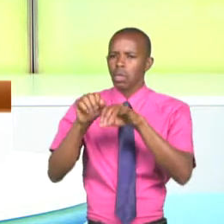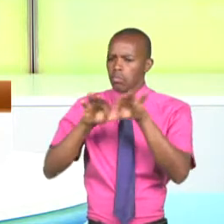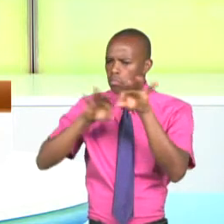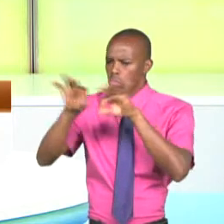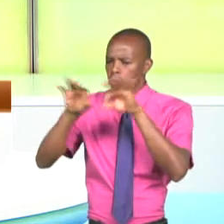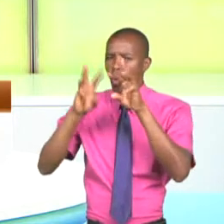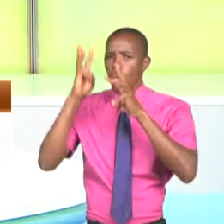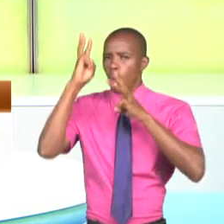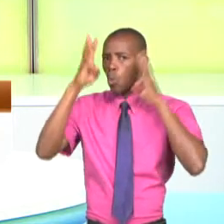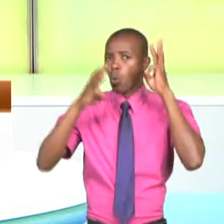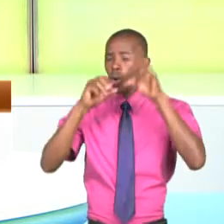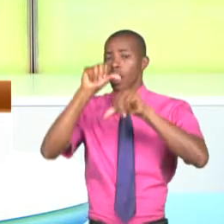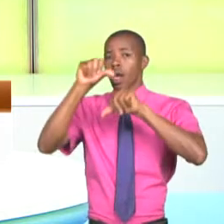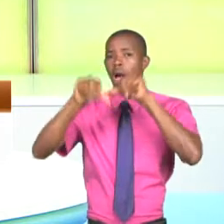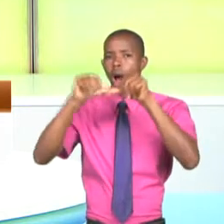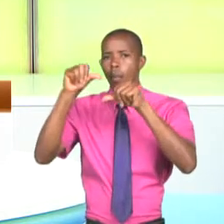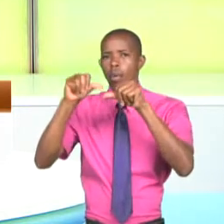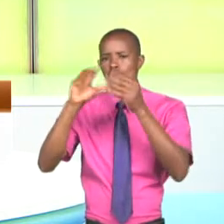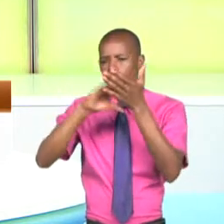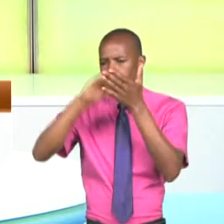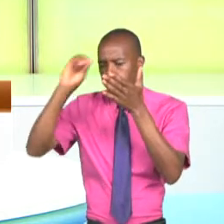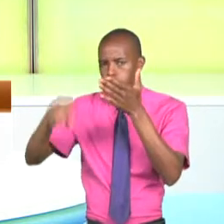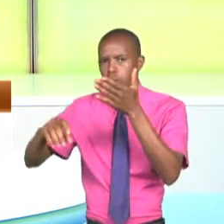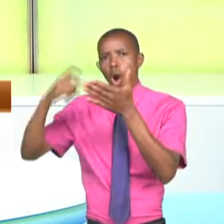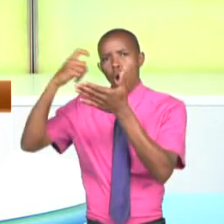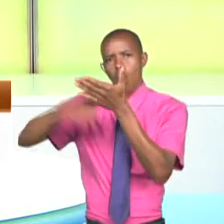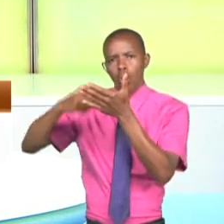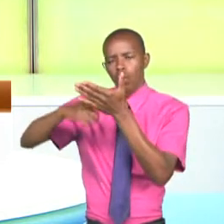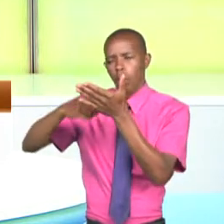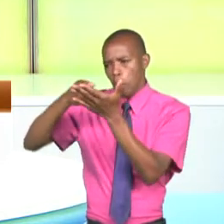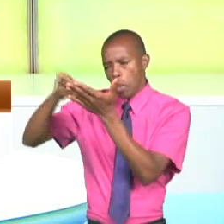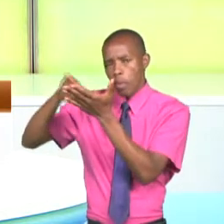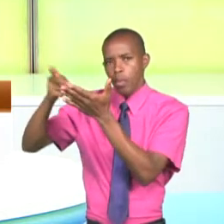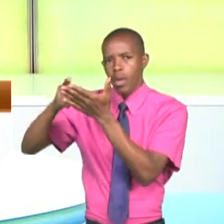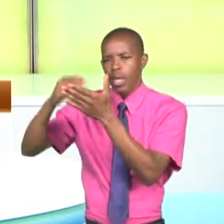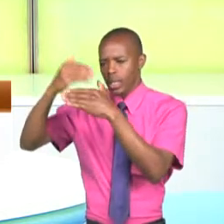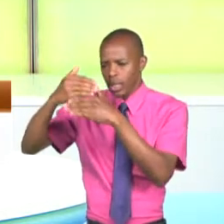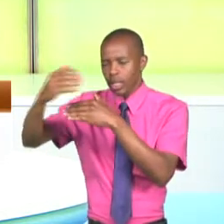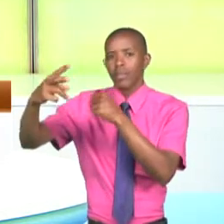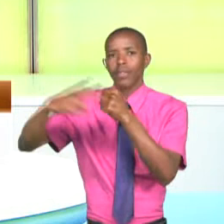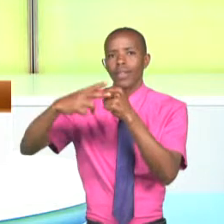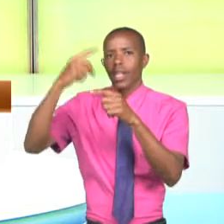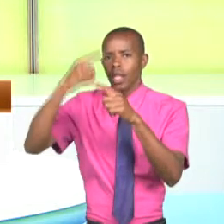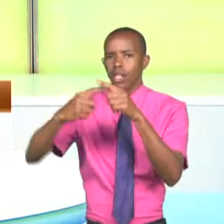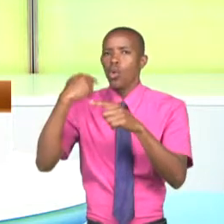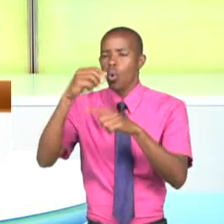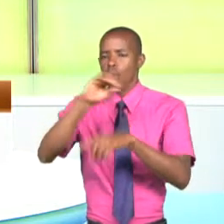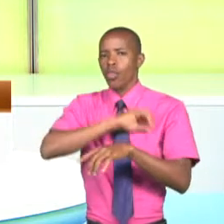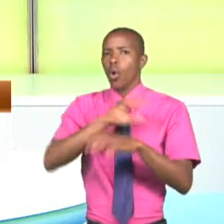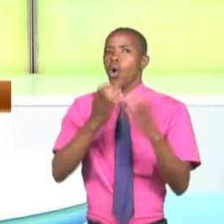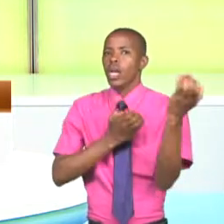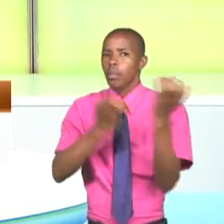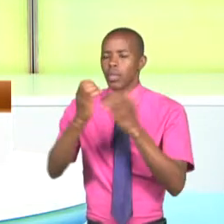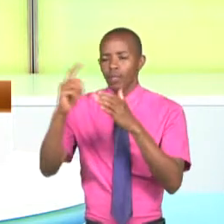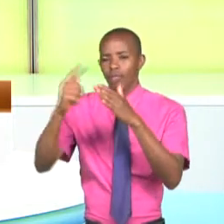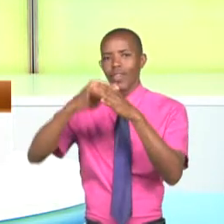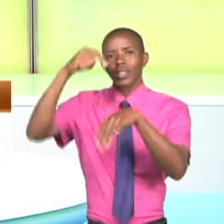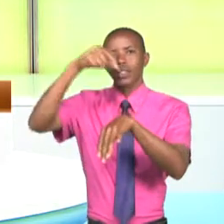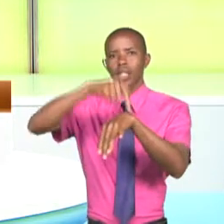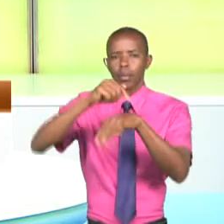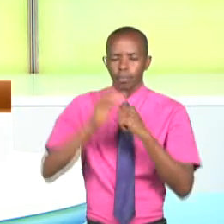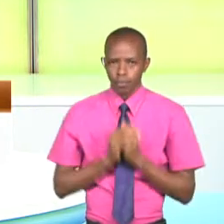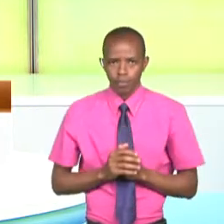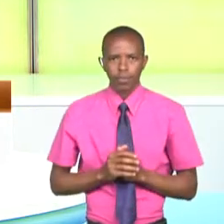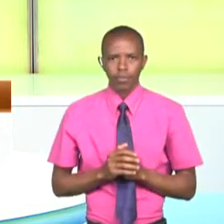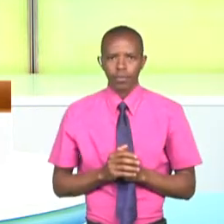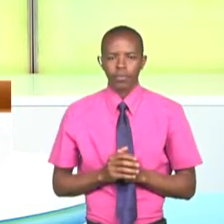wasiwasi wake kuhusiana na kuondolewa kwa kodi ya kutozwa ushuru kwa miaka 7 kwa wanaomiliki biashara kwa mara ya kwanza.